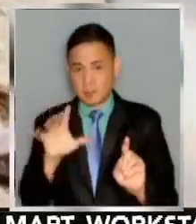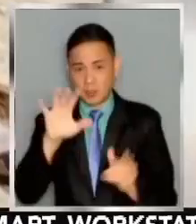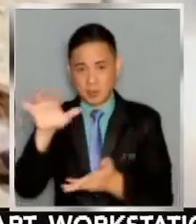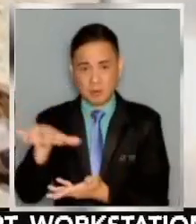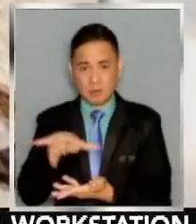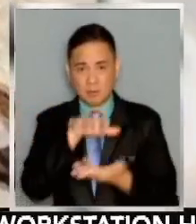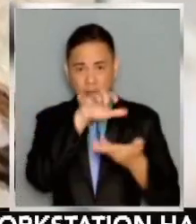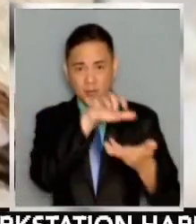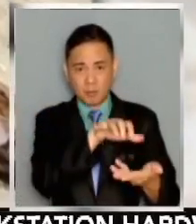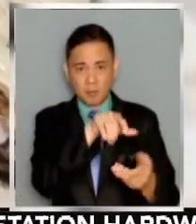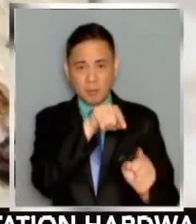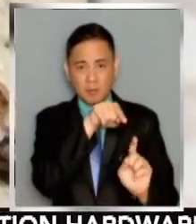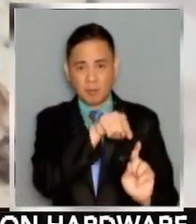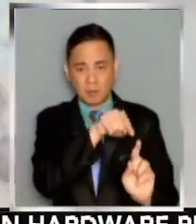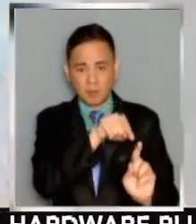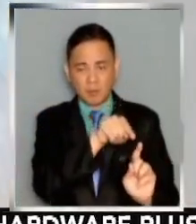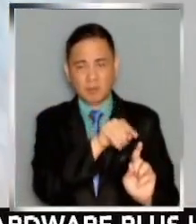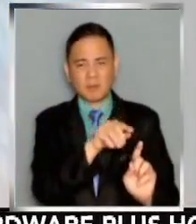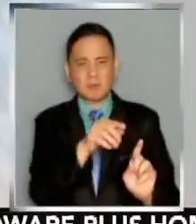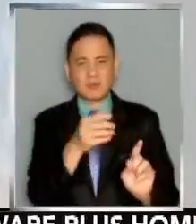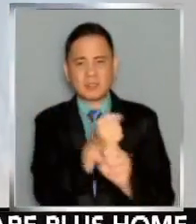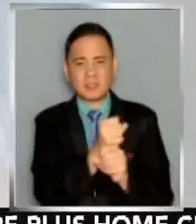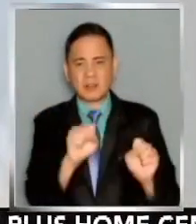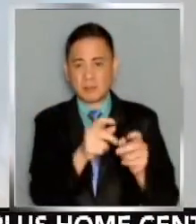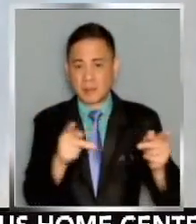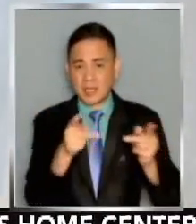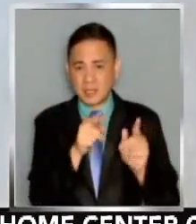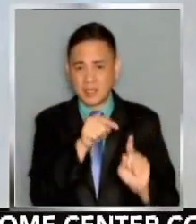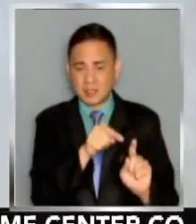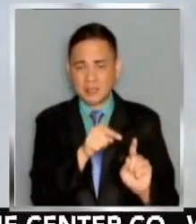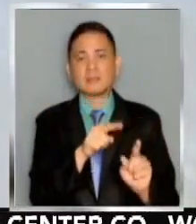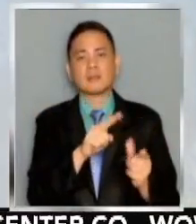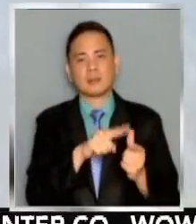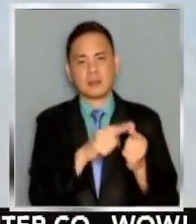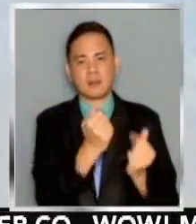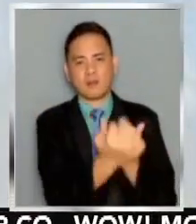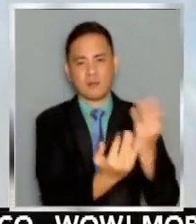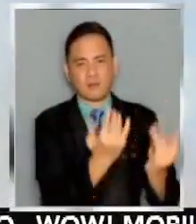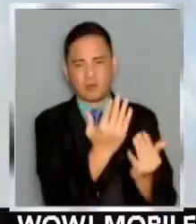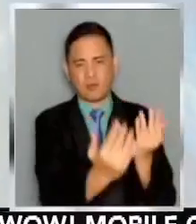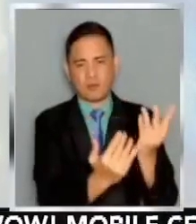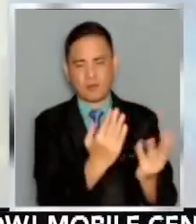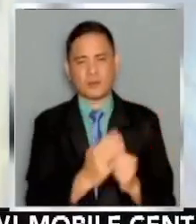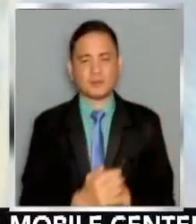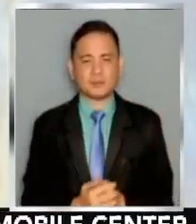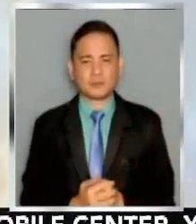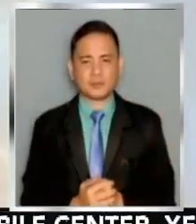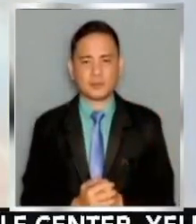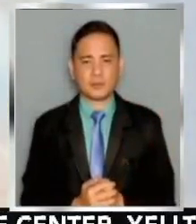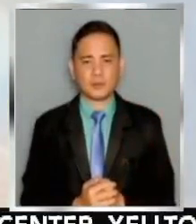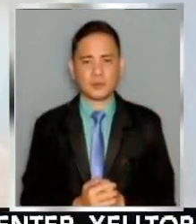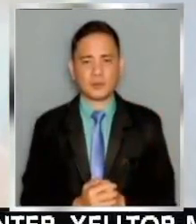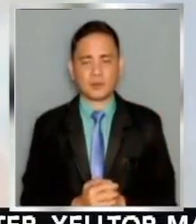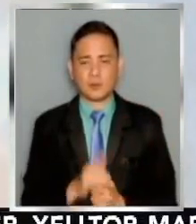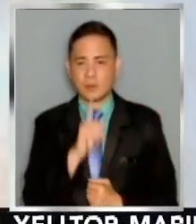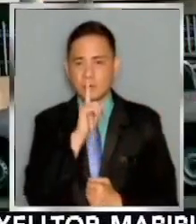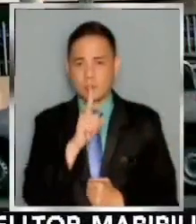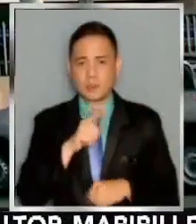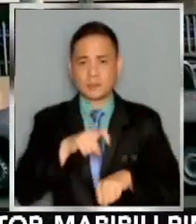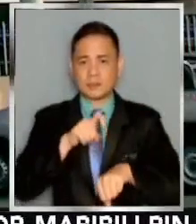mas kalmadong lugar ng dagat saka siya sisindihan Kailangan po talaga very yung timely natin na